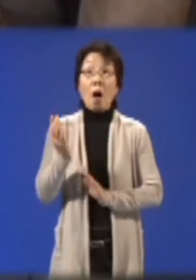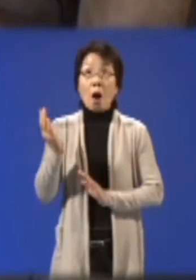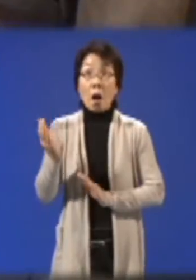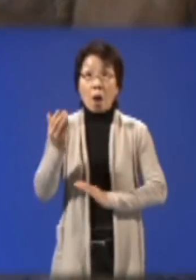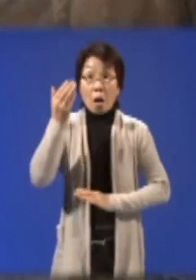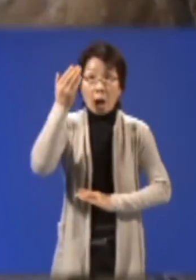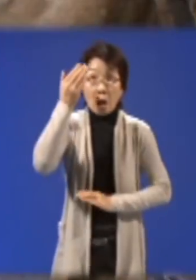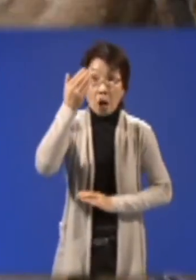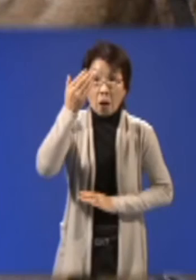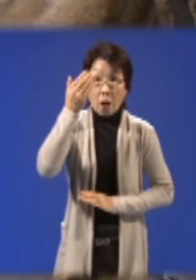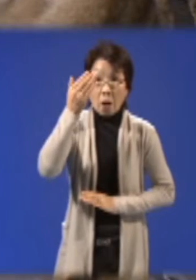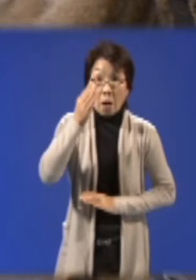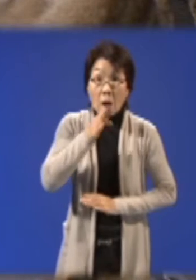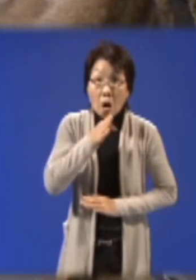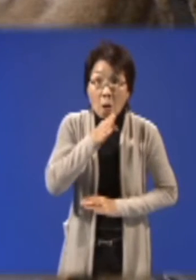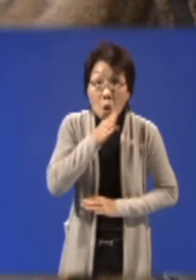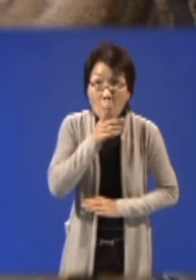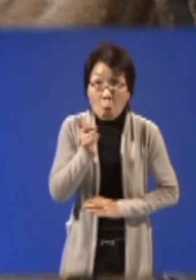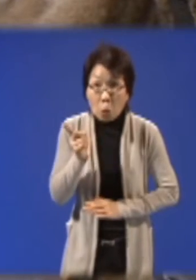形がいる。